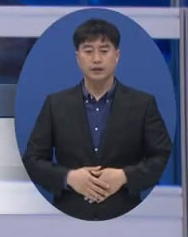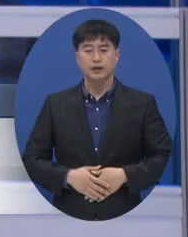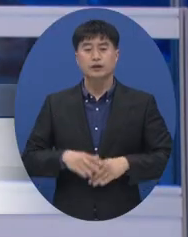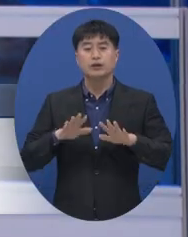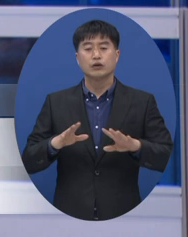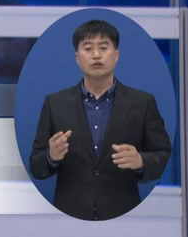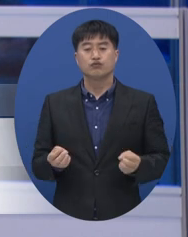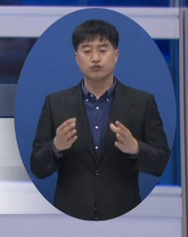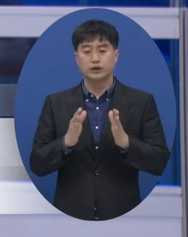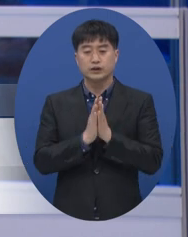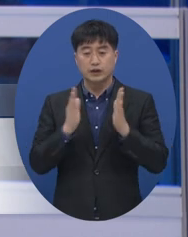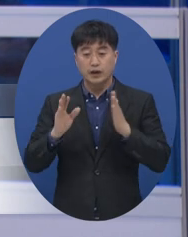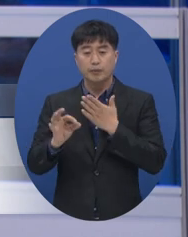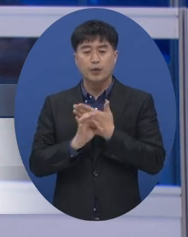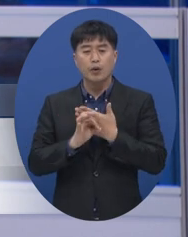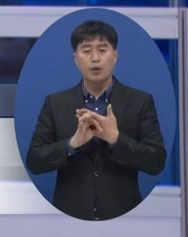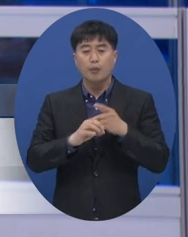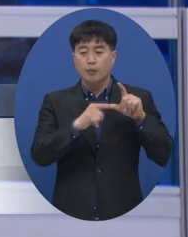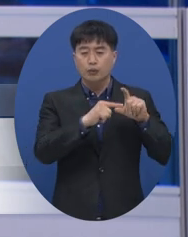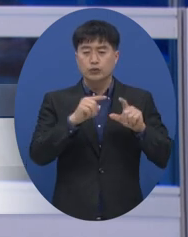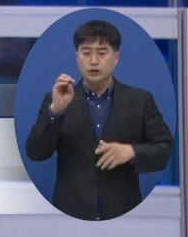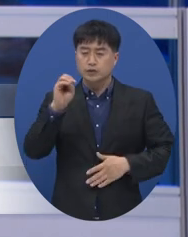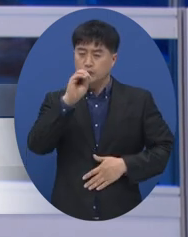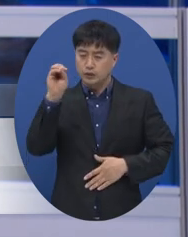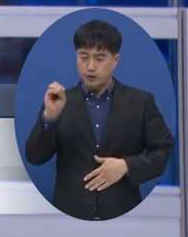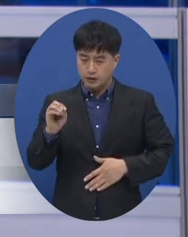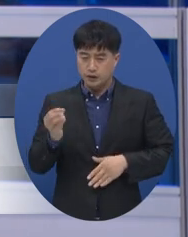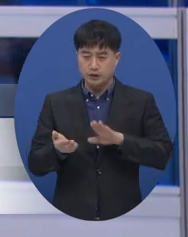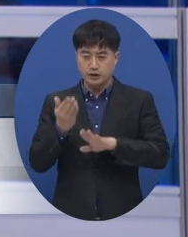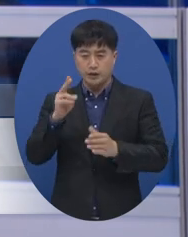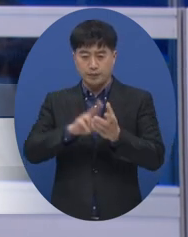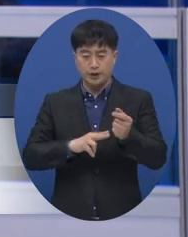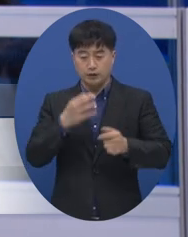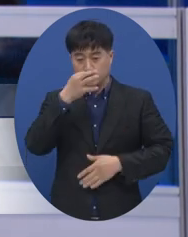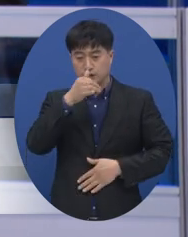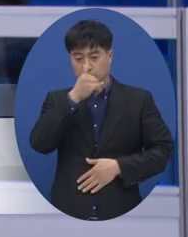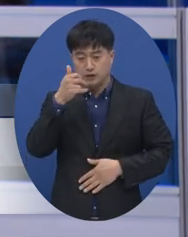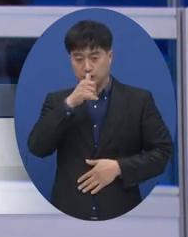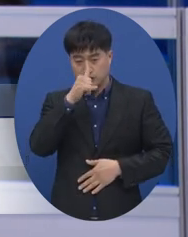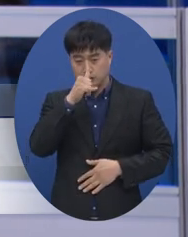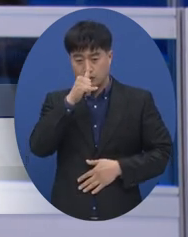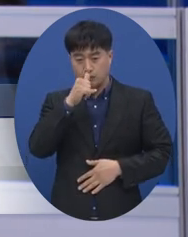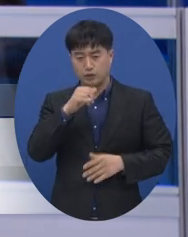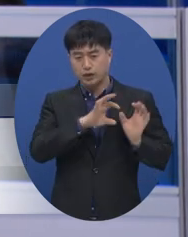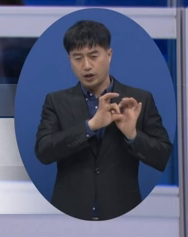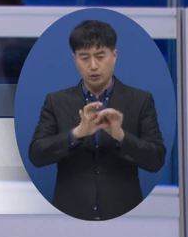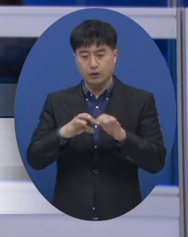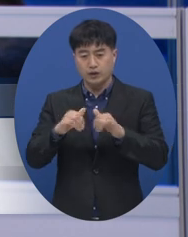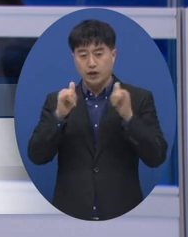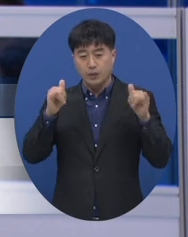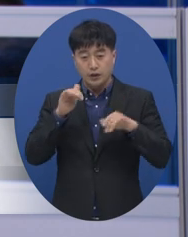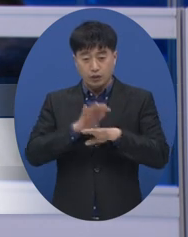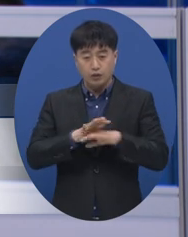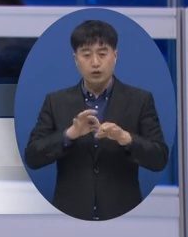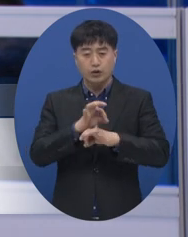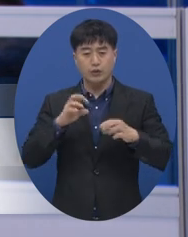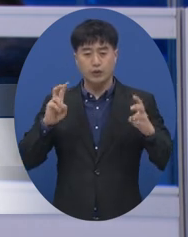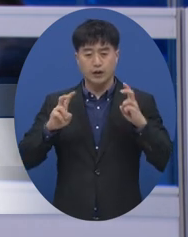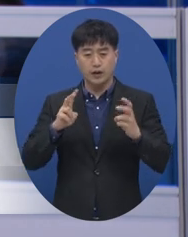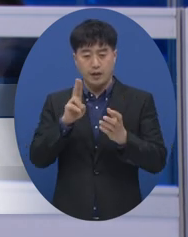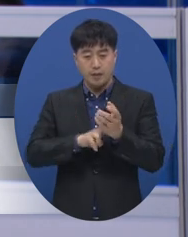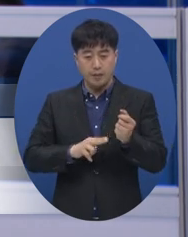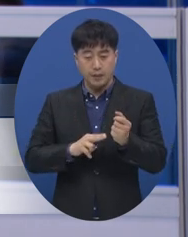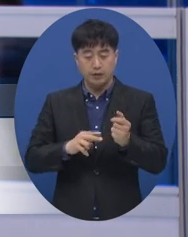행사를 하게 되면 평균 10% 이상의 매출 효과가 있습니다 지속적으로 사회적 경제